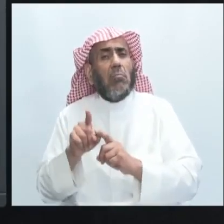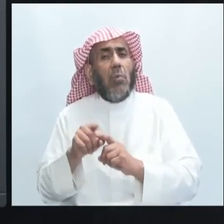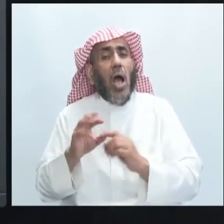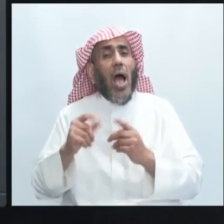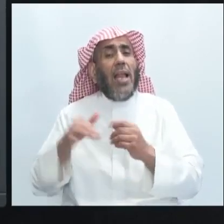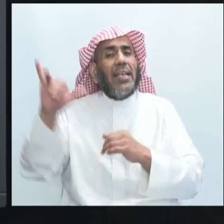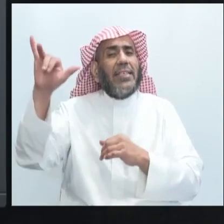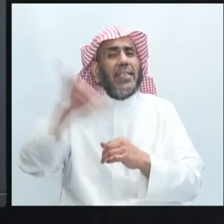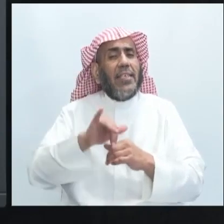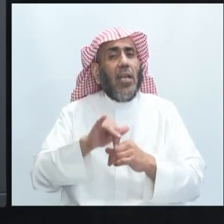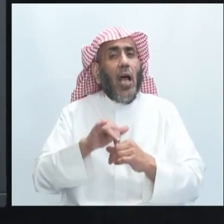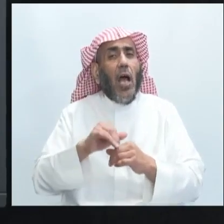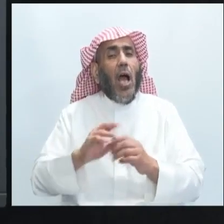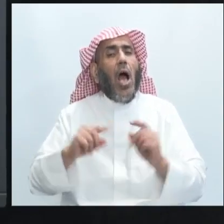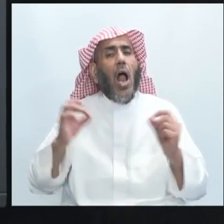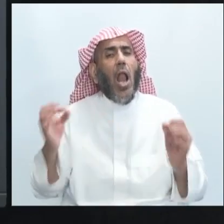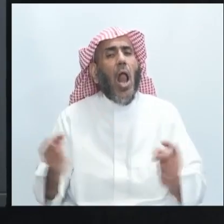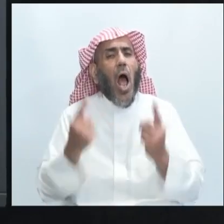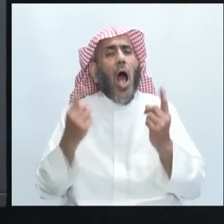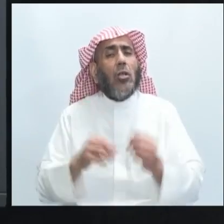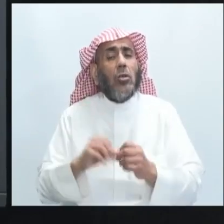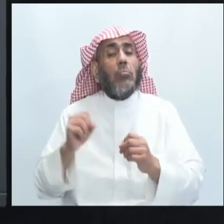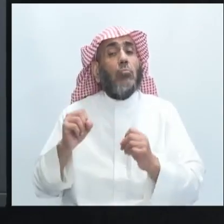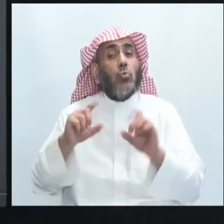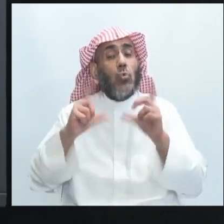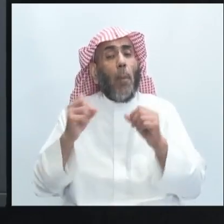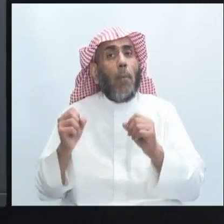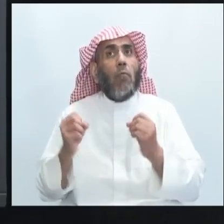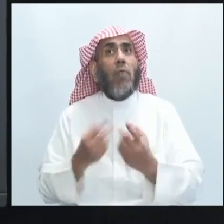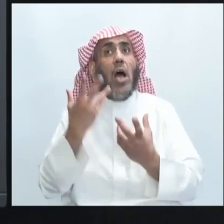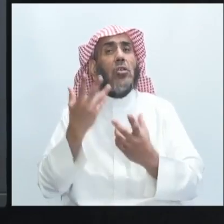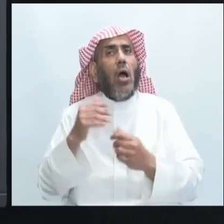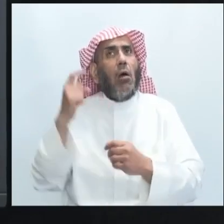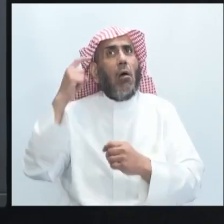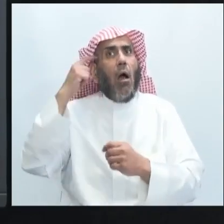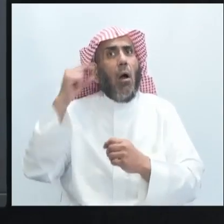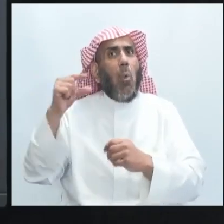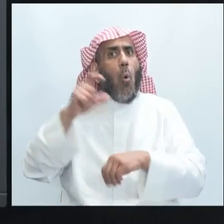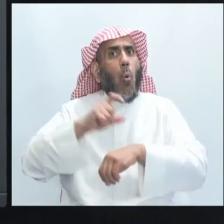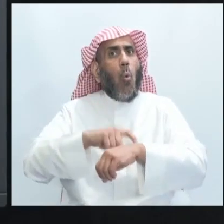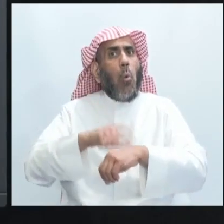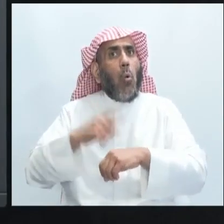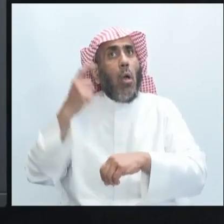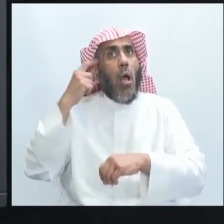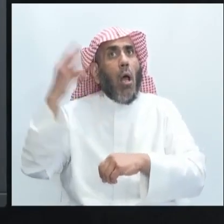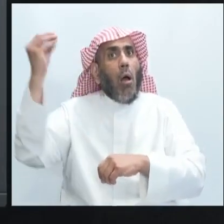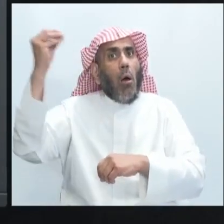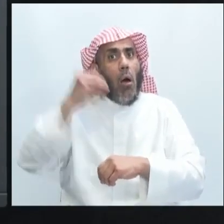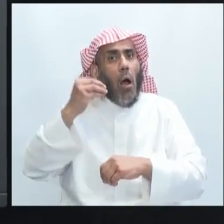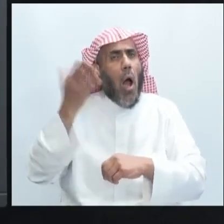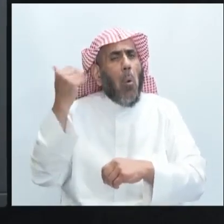الاسترجاع التلقائي اي استرجعنا بصوره مفاجئه ي استرجعنا هذا الموعد المهم